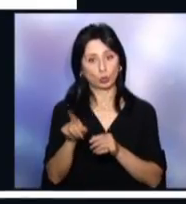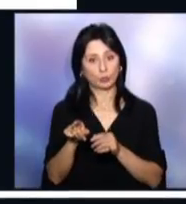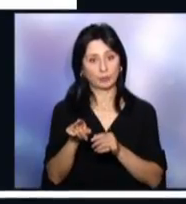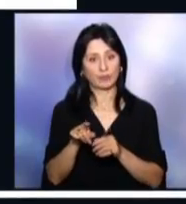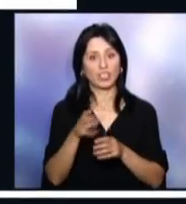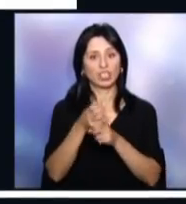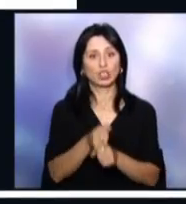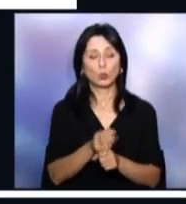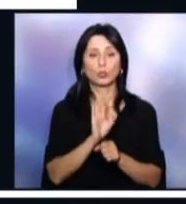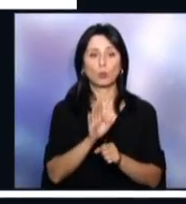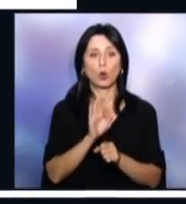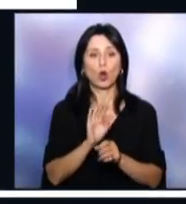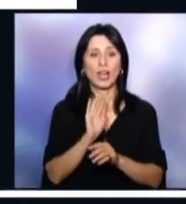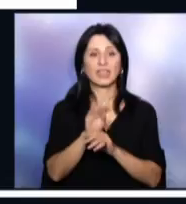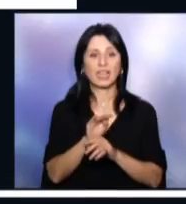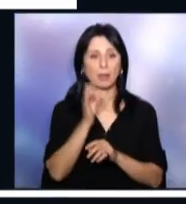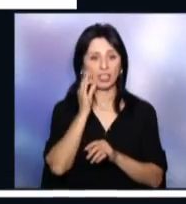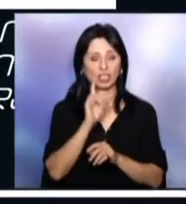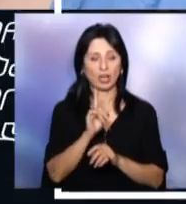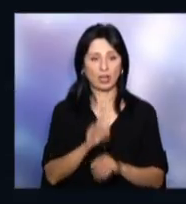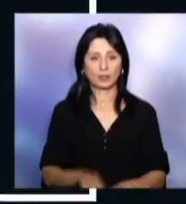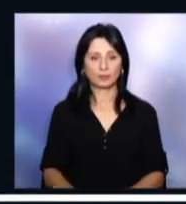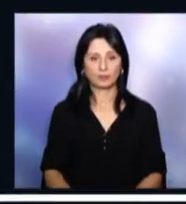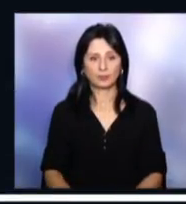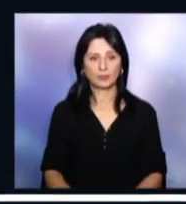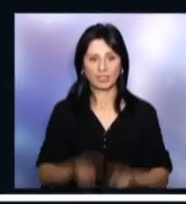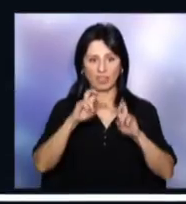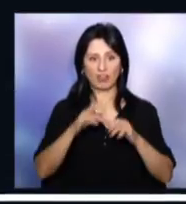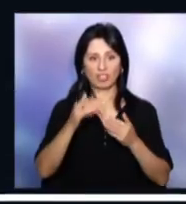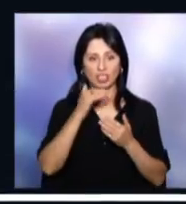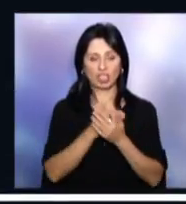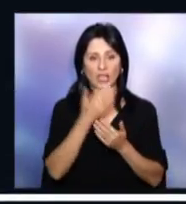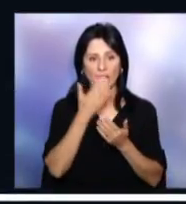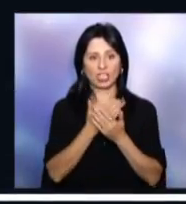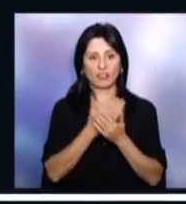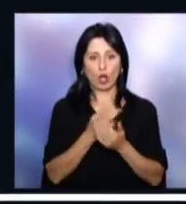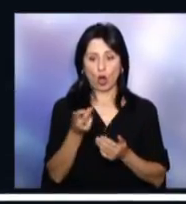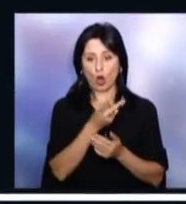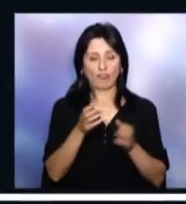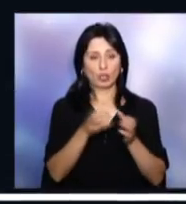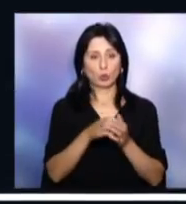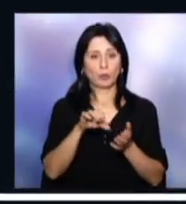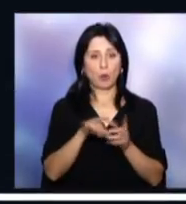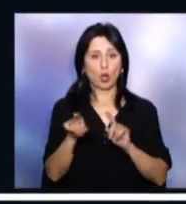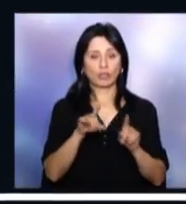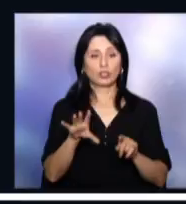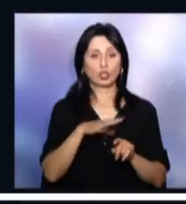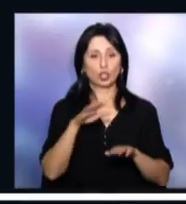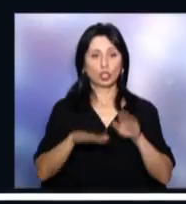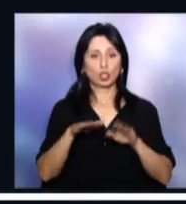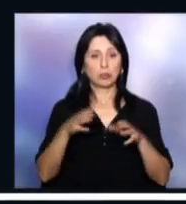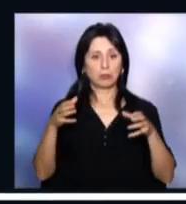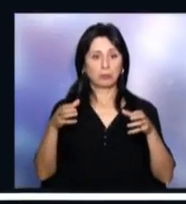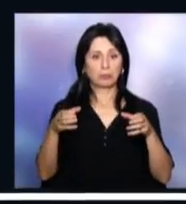და შეუზღუდეს მხოლოდ დანამატი შაქარი. კვლევის შედეგებმა აჩვენა, რომ ორივე ჯგუფის მონაწილეებს ჰქონდათ